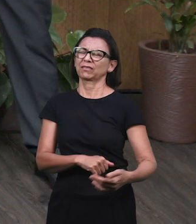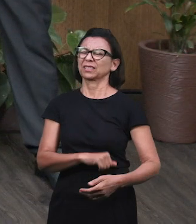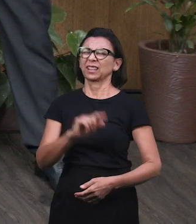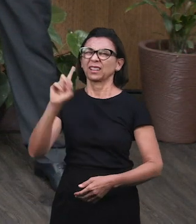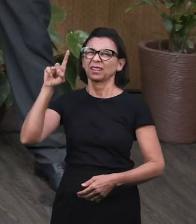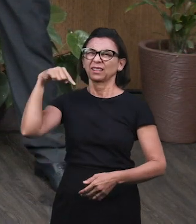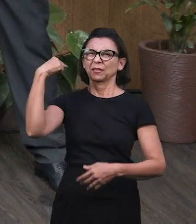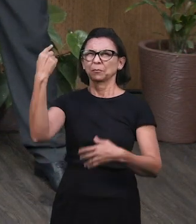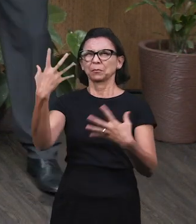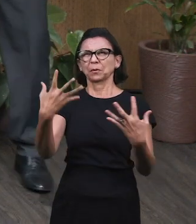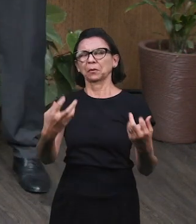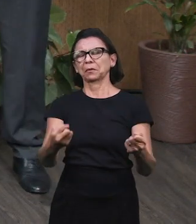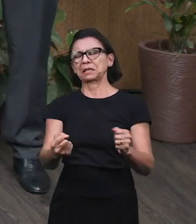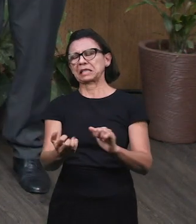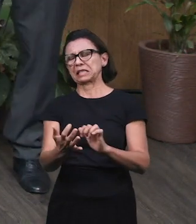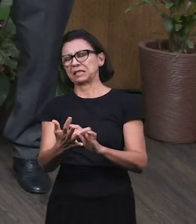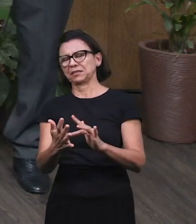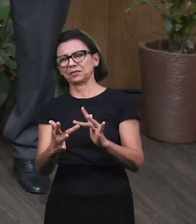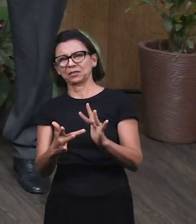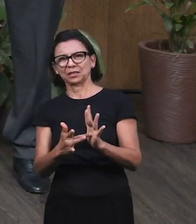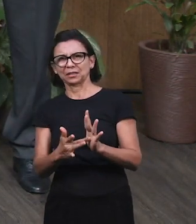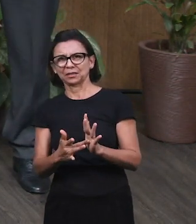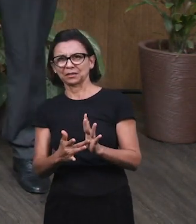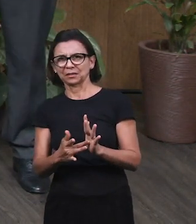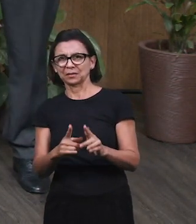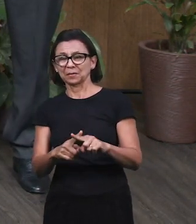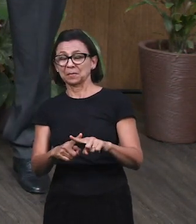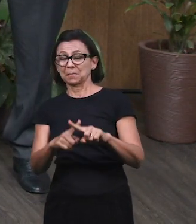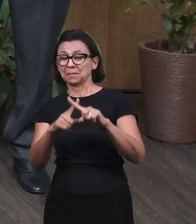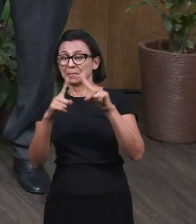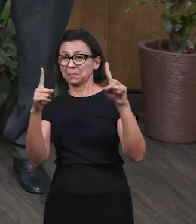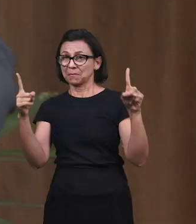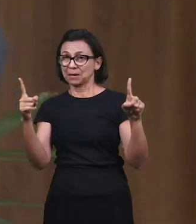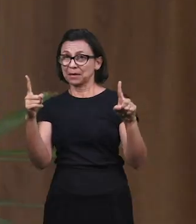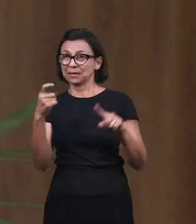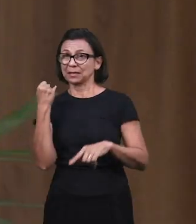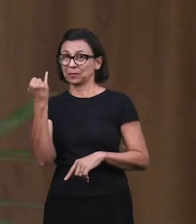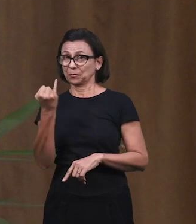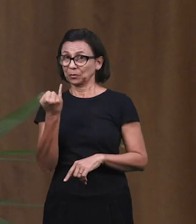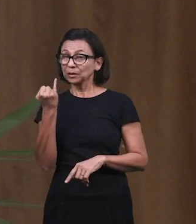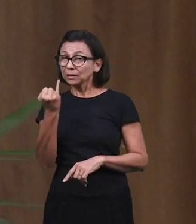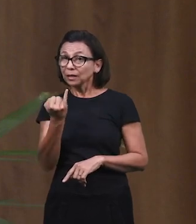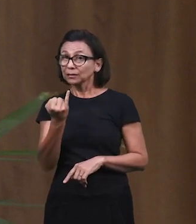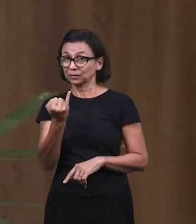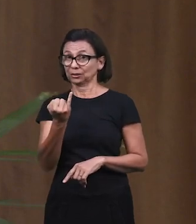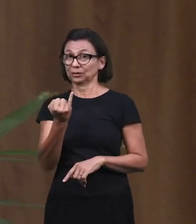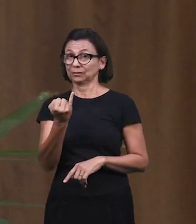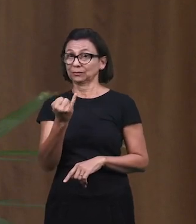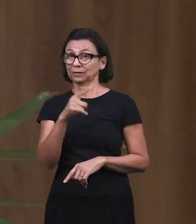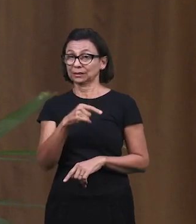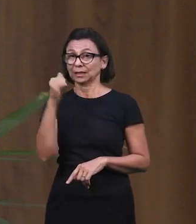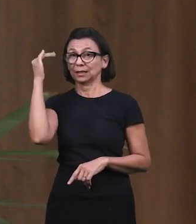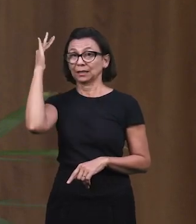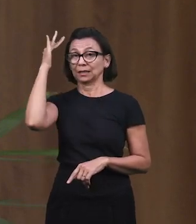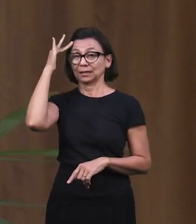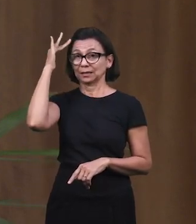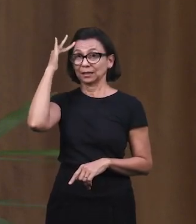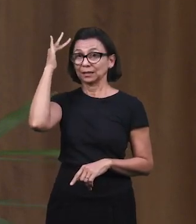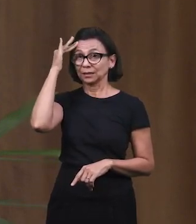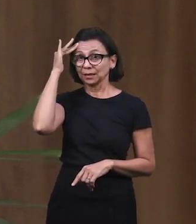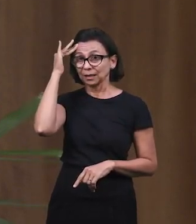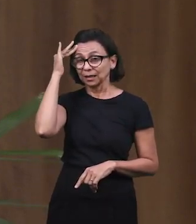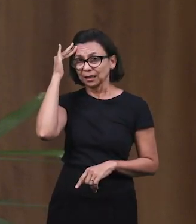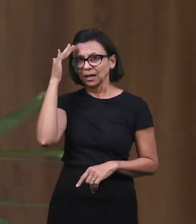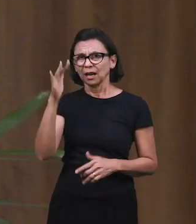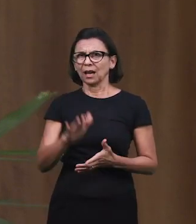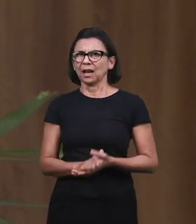nécessaire de se rappeler un point. Personne a besoin d'être vieux pour être proche de